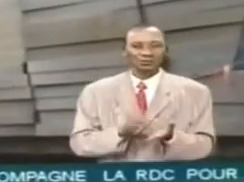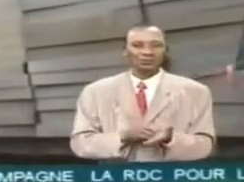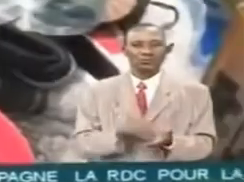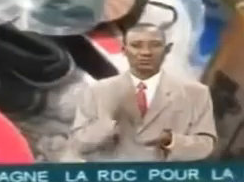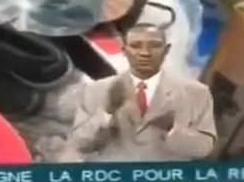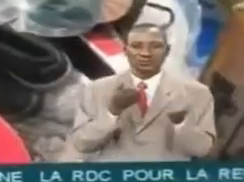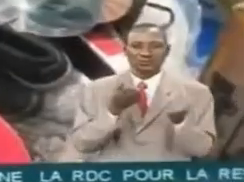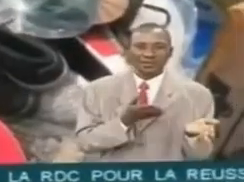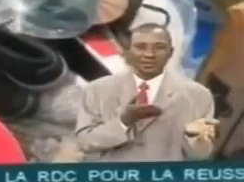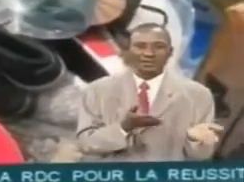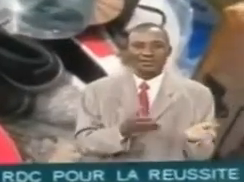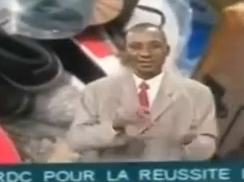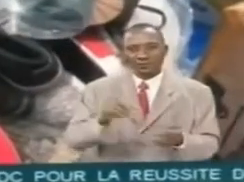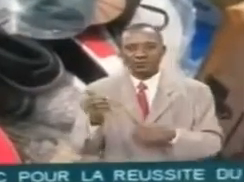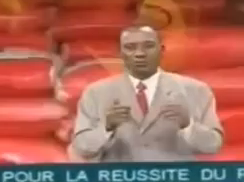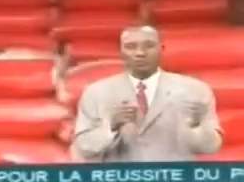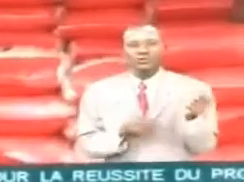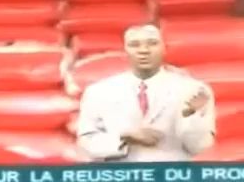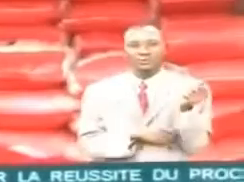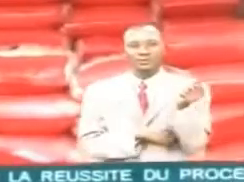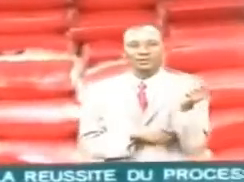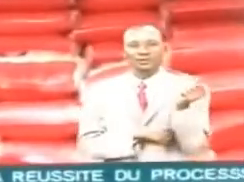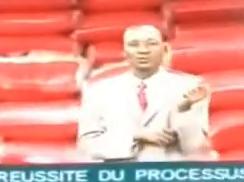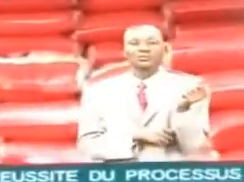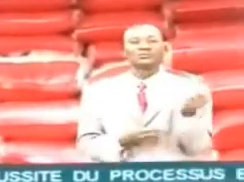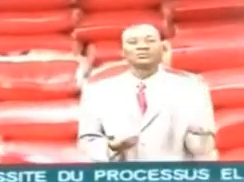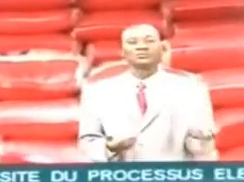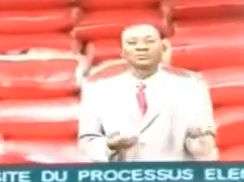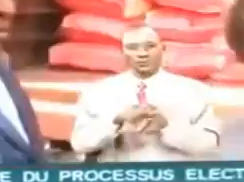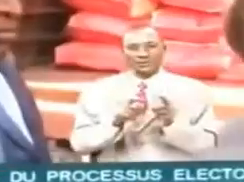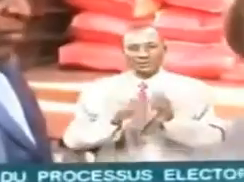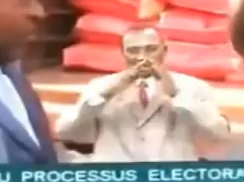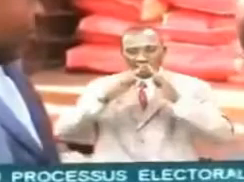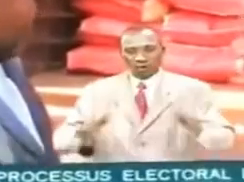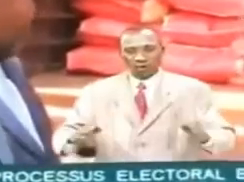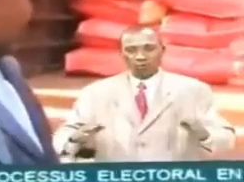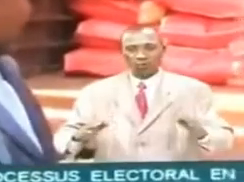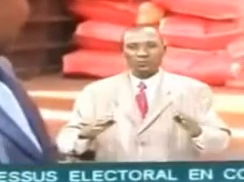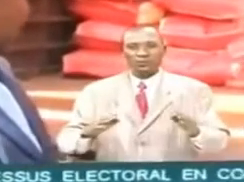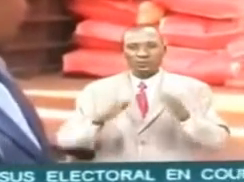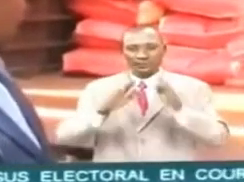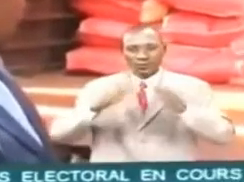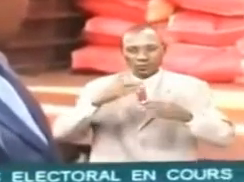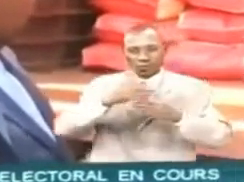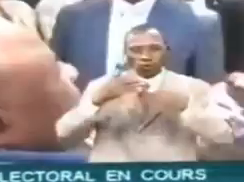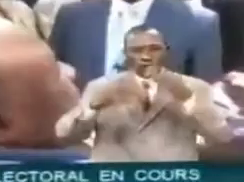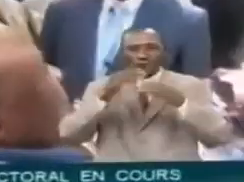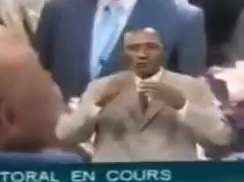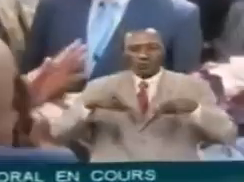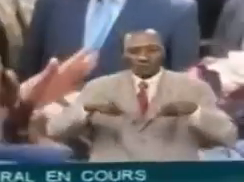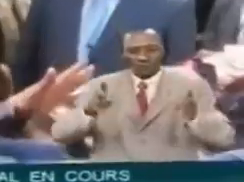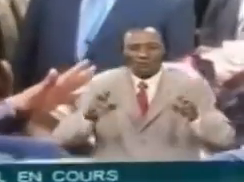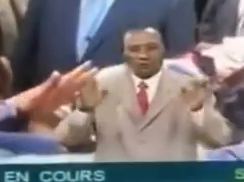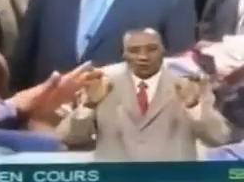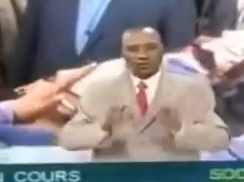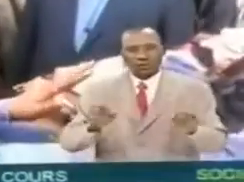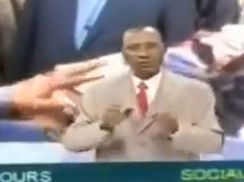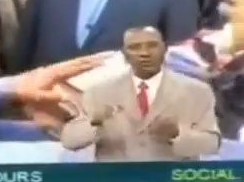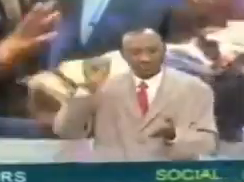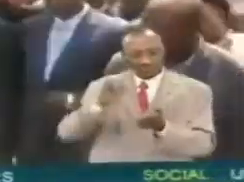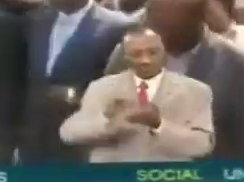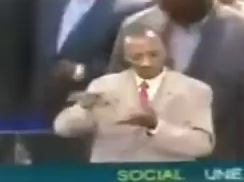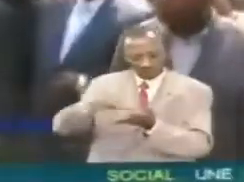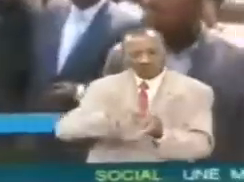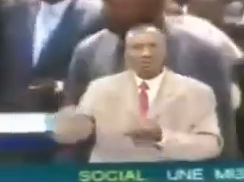d'autres catastrophes et d'interdiction de constructions anarchiques, a également martelé le vice-premier ministre Ramazani Shadary. C'est